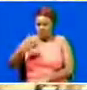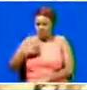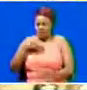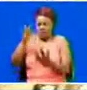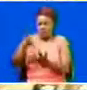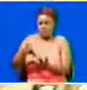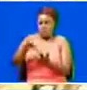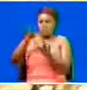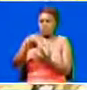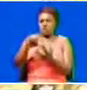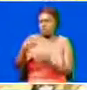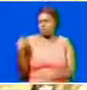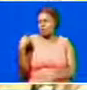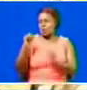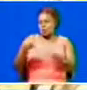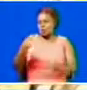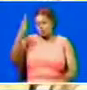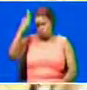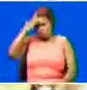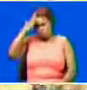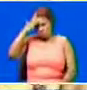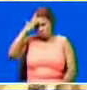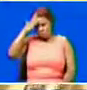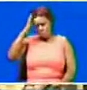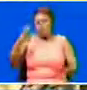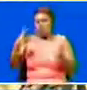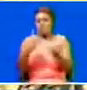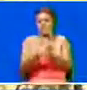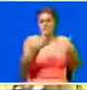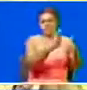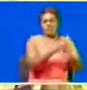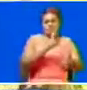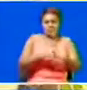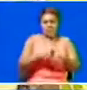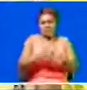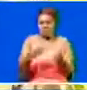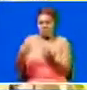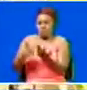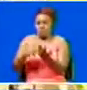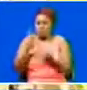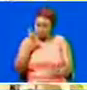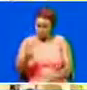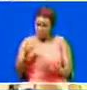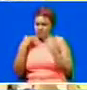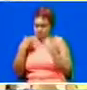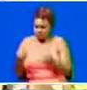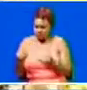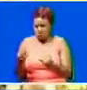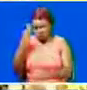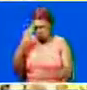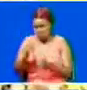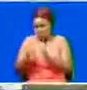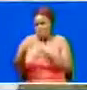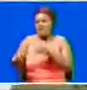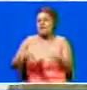unique barcode, so you can be able to tell them apart, and when you go now to the metadata you can be able to say from which animal